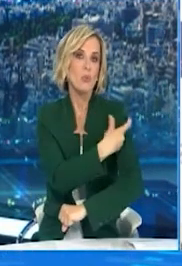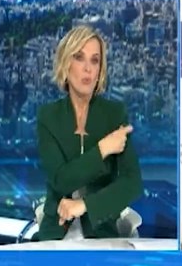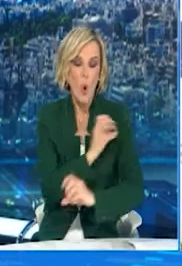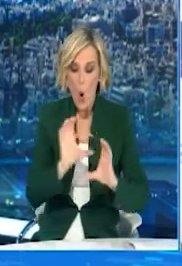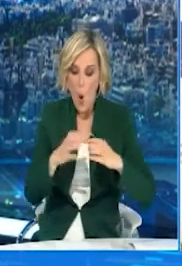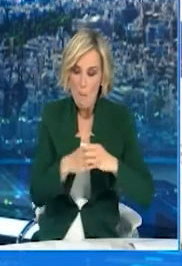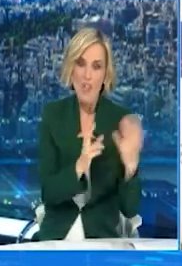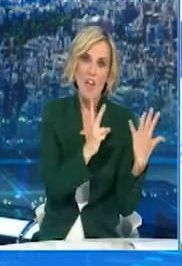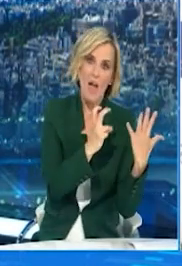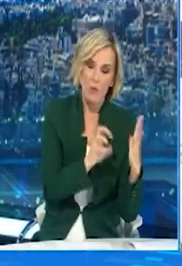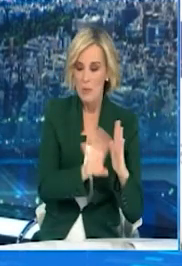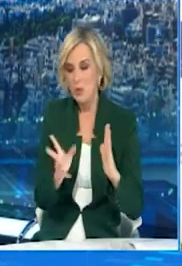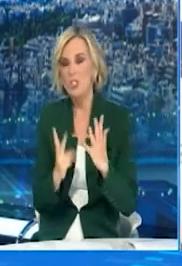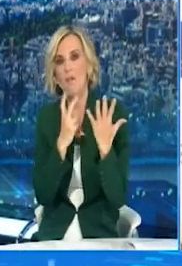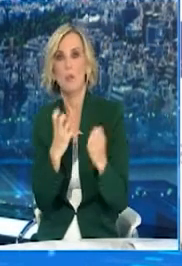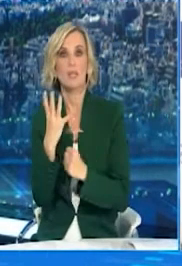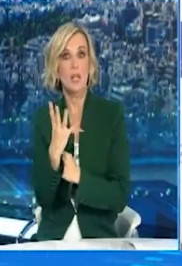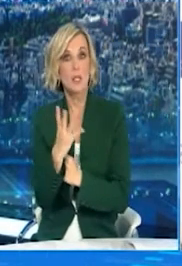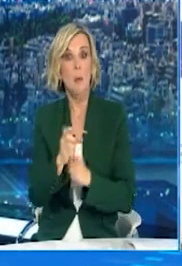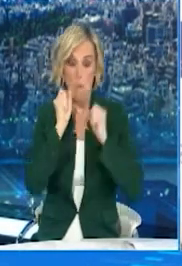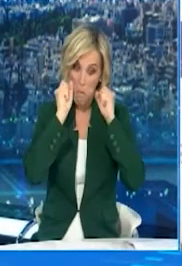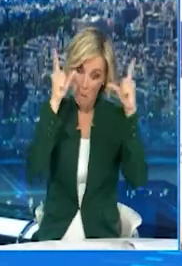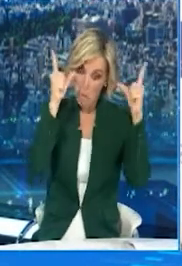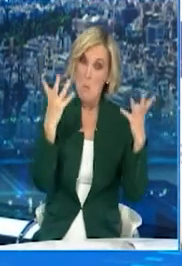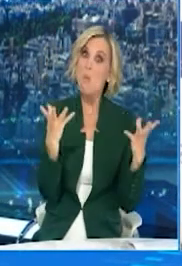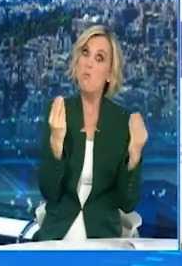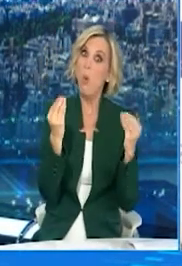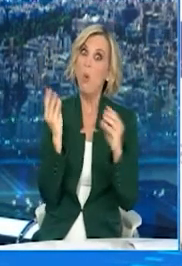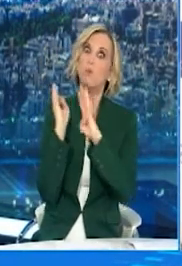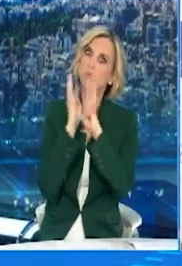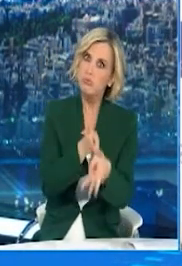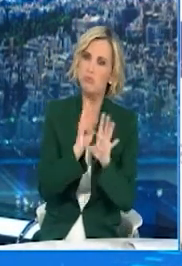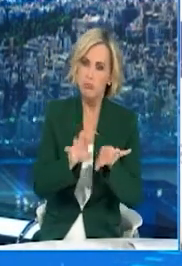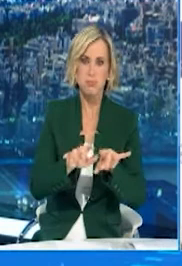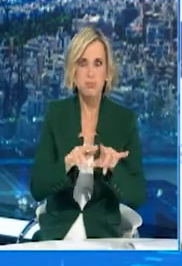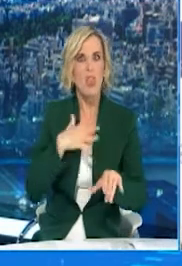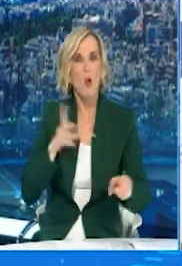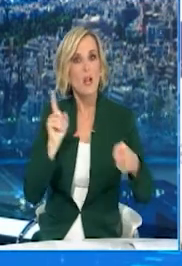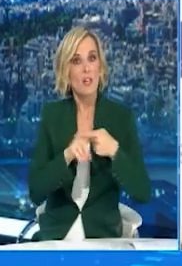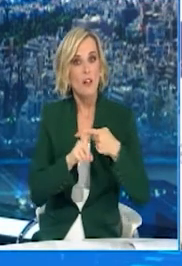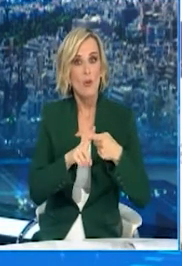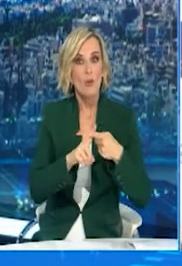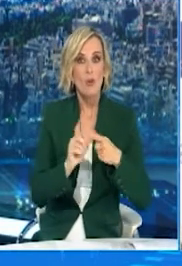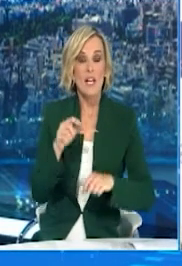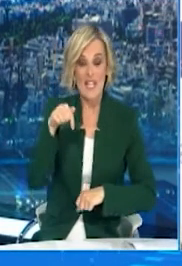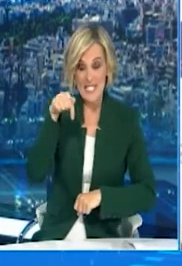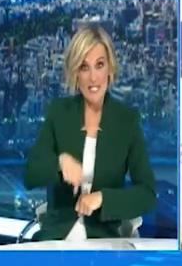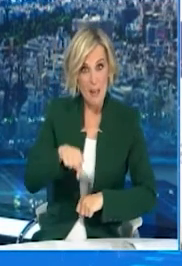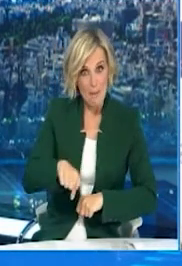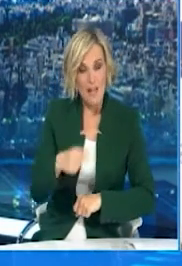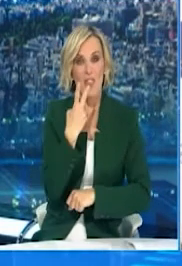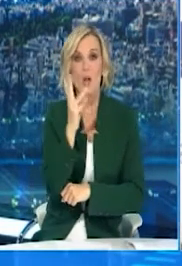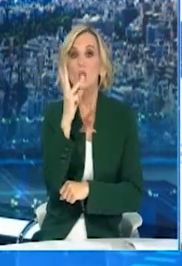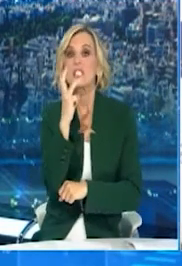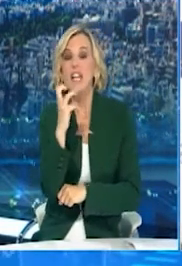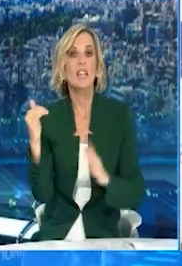μέχρι στιγμής έχουμε μια εκπληκτική συμμετοχή από την ηλικιακή αυτή ομάδα και ήδη 230.000 συμπολίτες μας έχουν